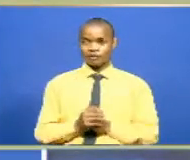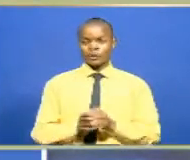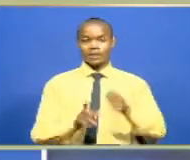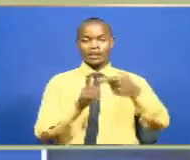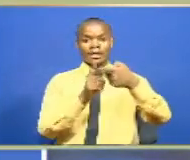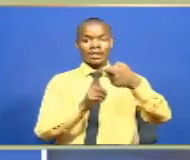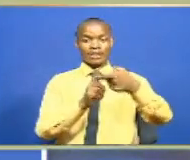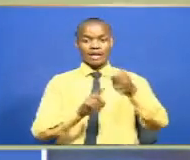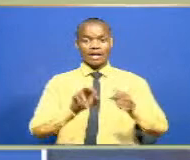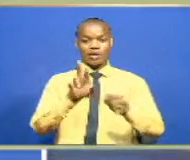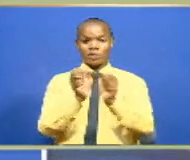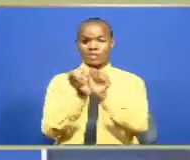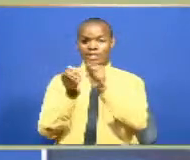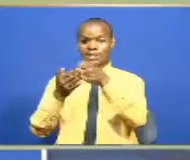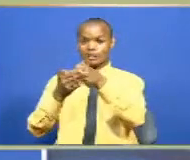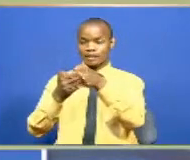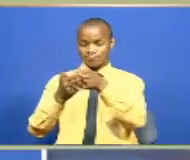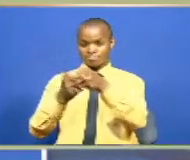2019,